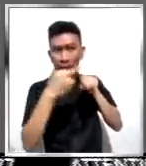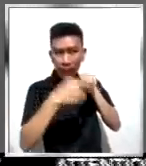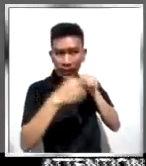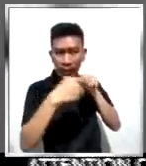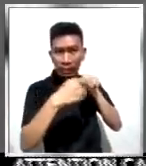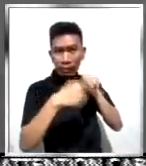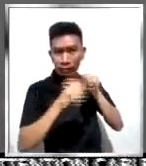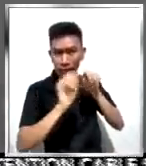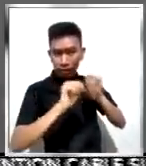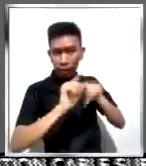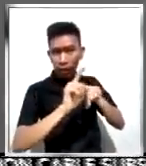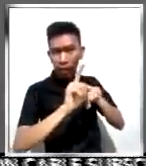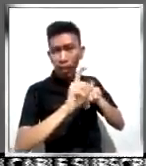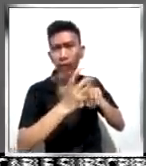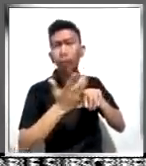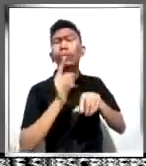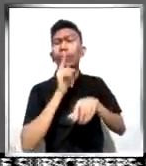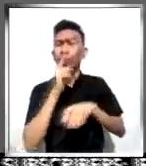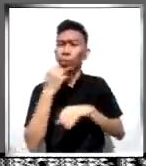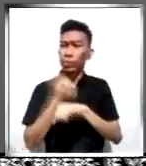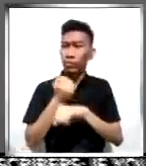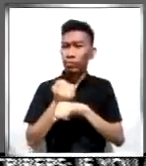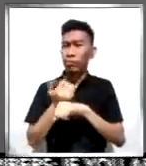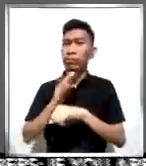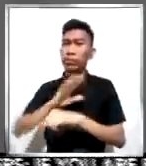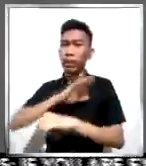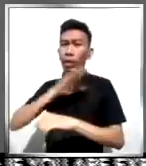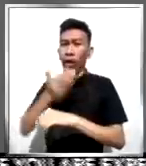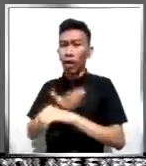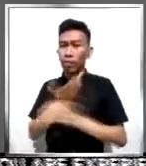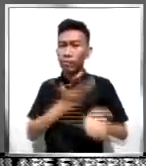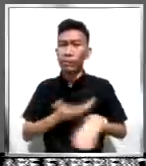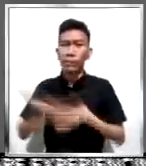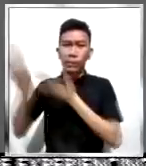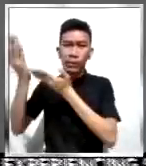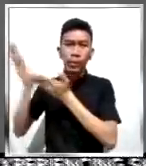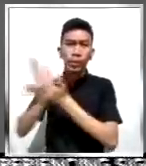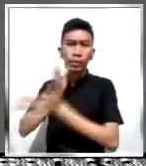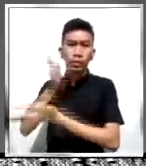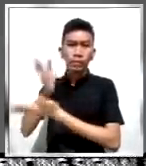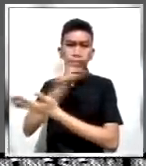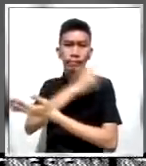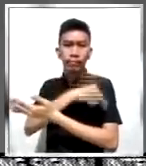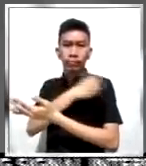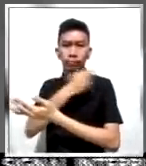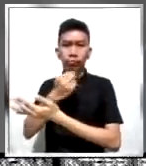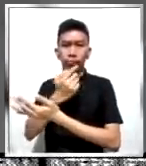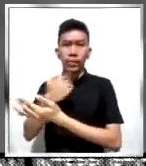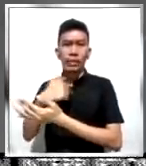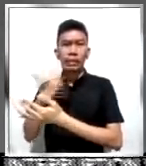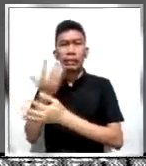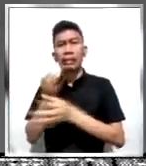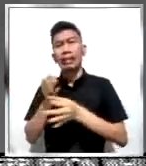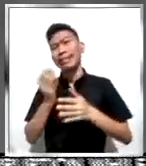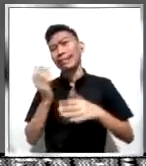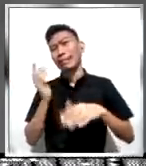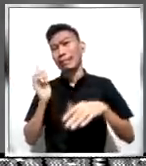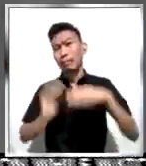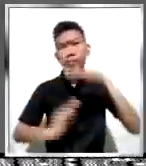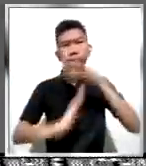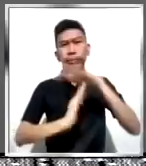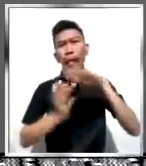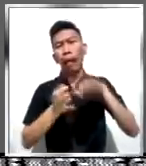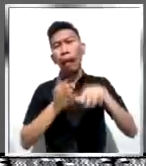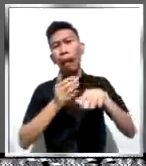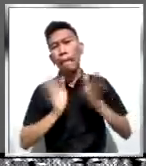previously na-admit yung anak ko, kaya nag-overdue ako. Eh, hindi nila maintindihan. Sabi nila